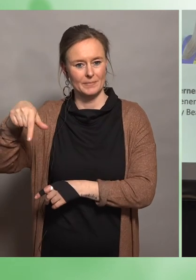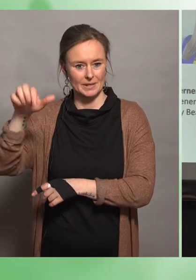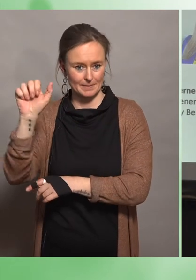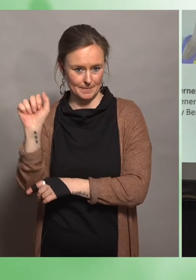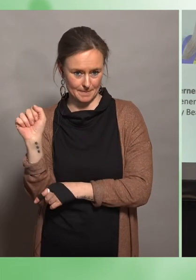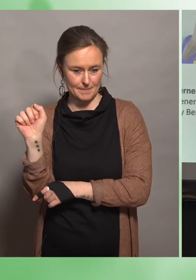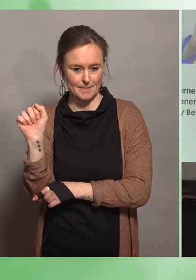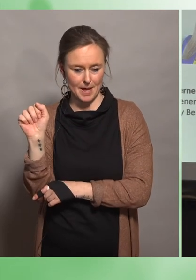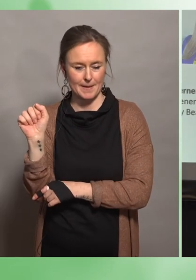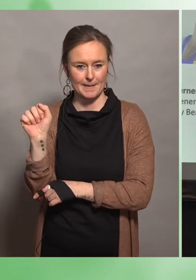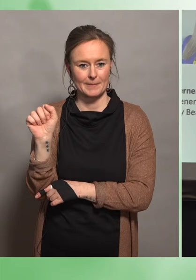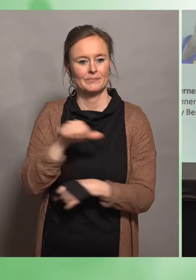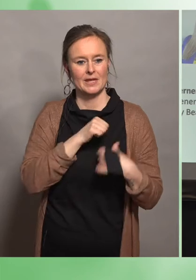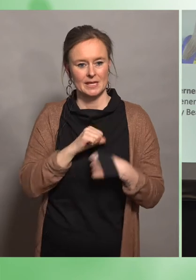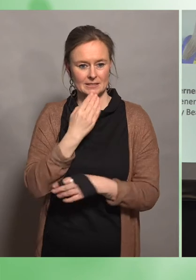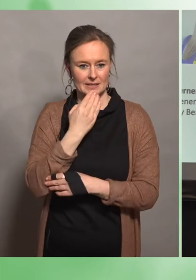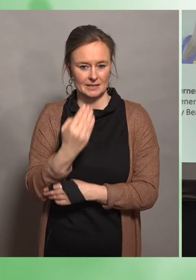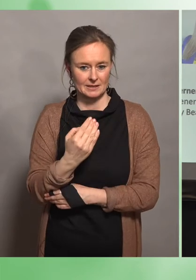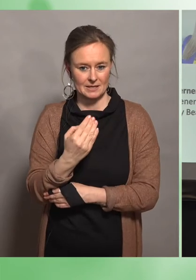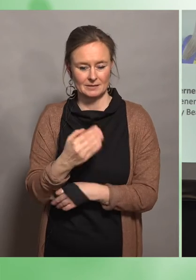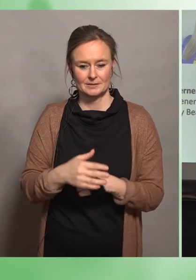herzlichen Dank fürs Kommen.